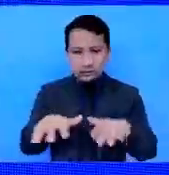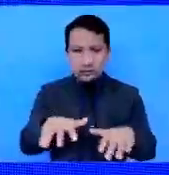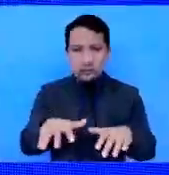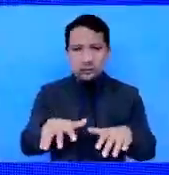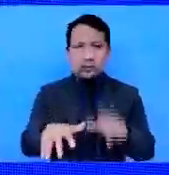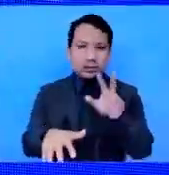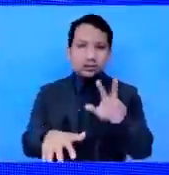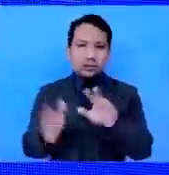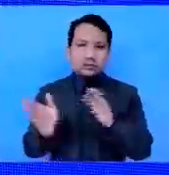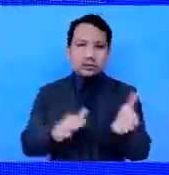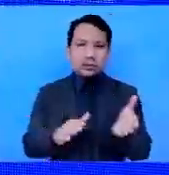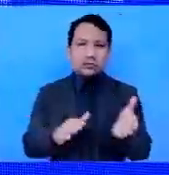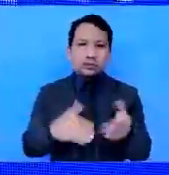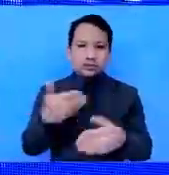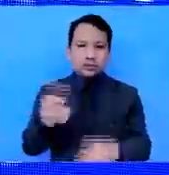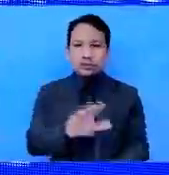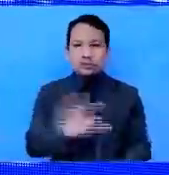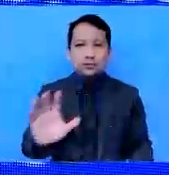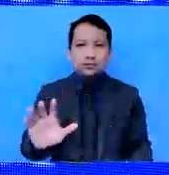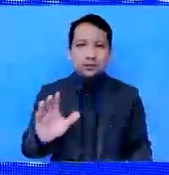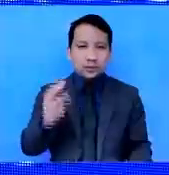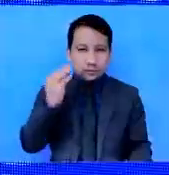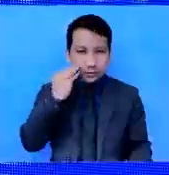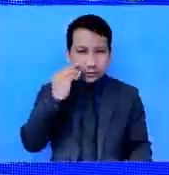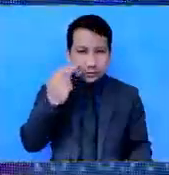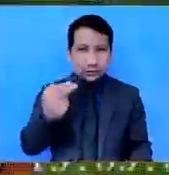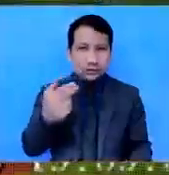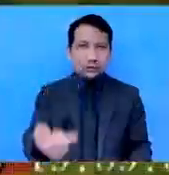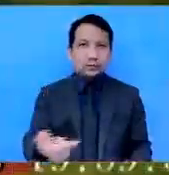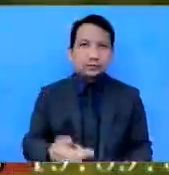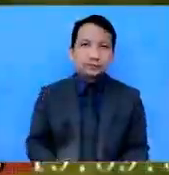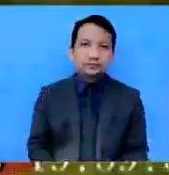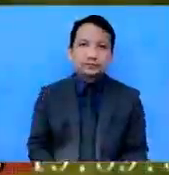Nasa frontline ng balitang yan si Maricel Halili.